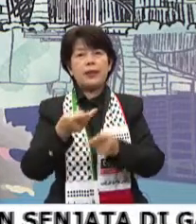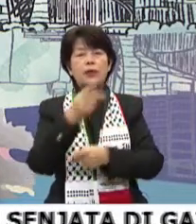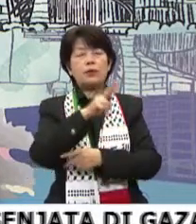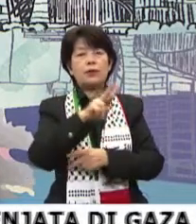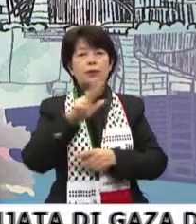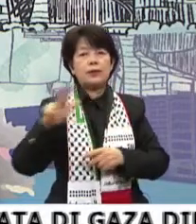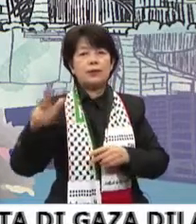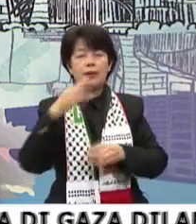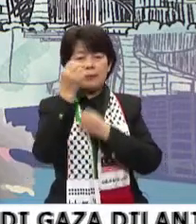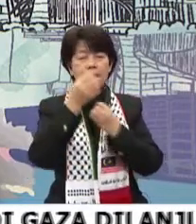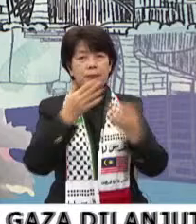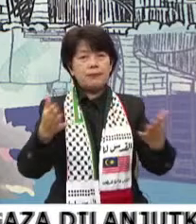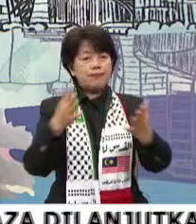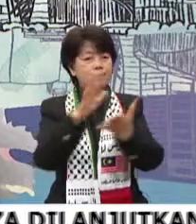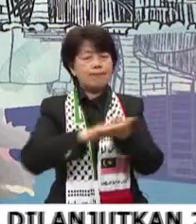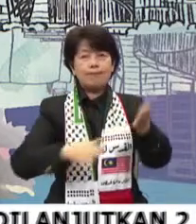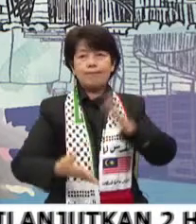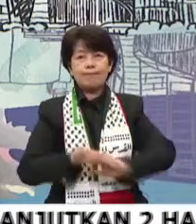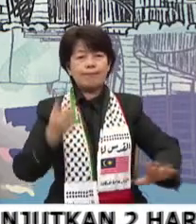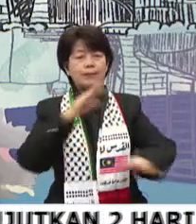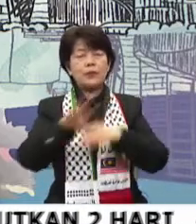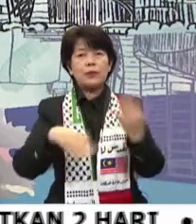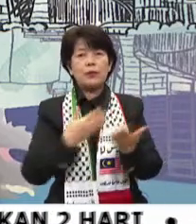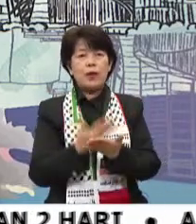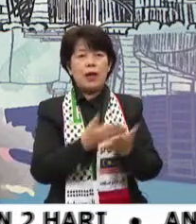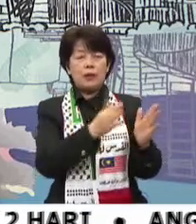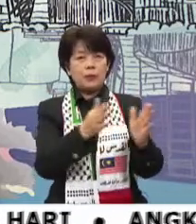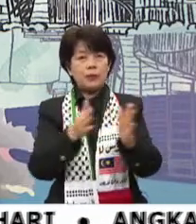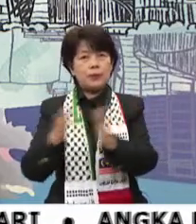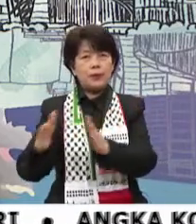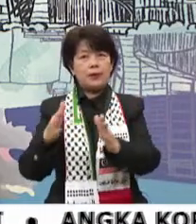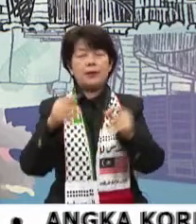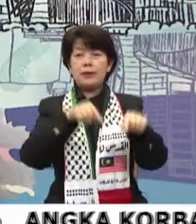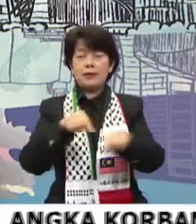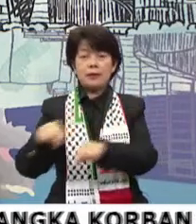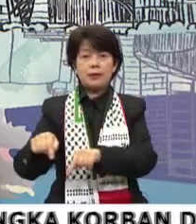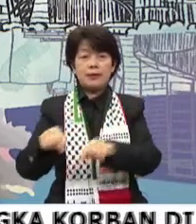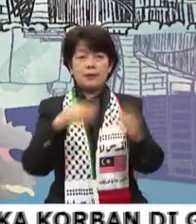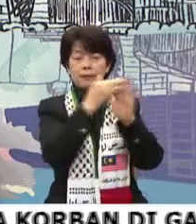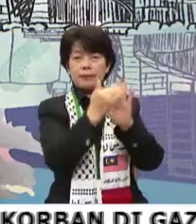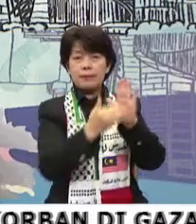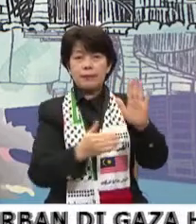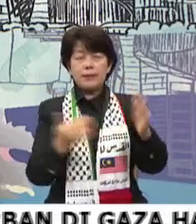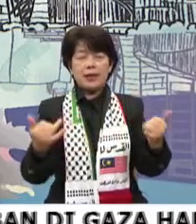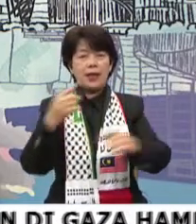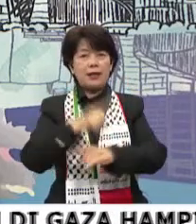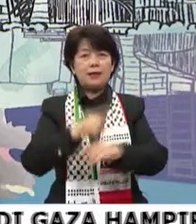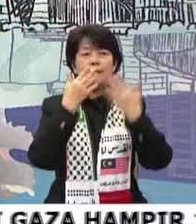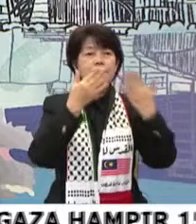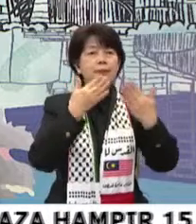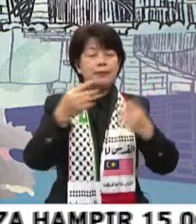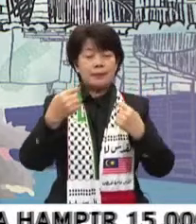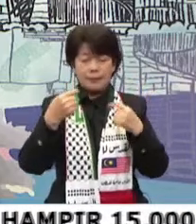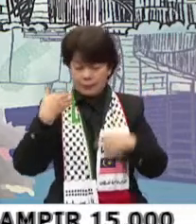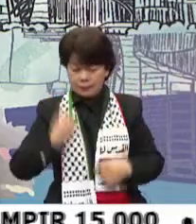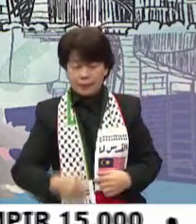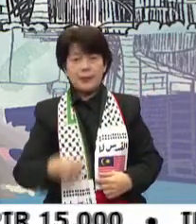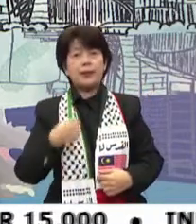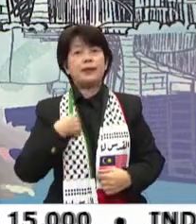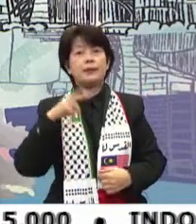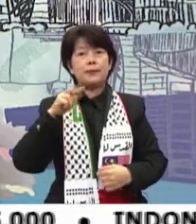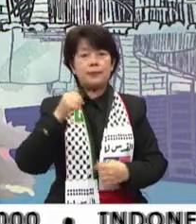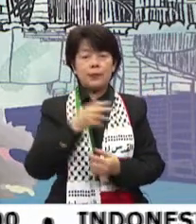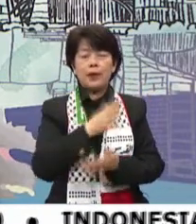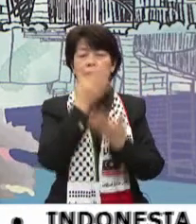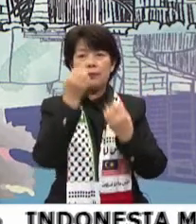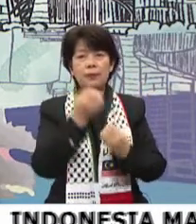semuanya akan diselesaikan dalam aturan yang telah pun disenaraikan pada hari ini sekian saja daripada saya kirol Hafiz Yunus untuk